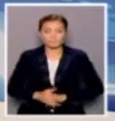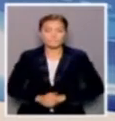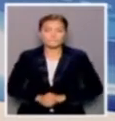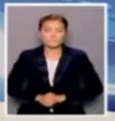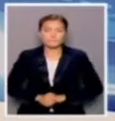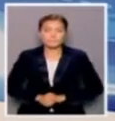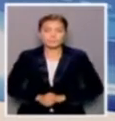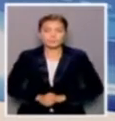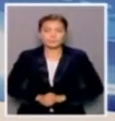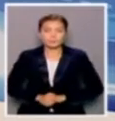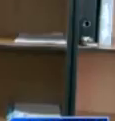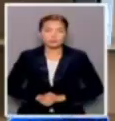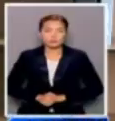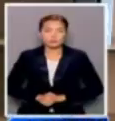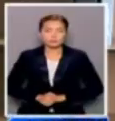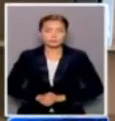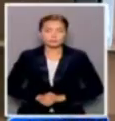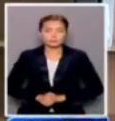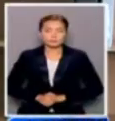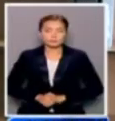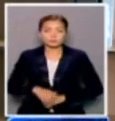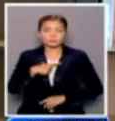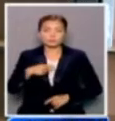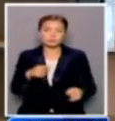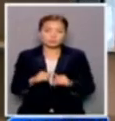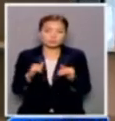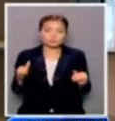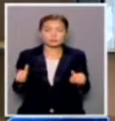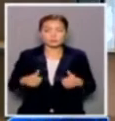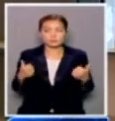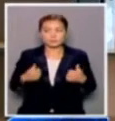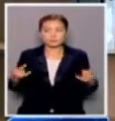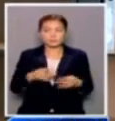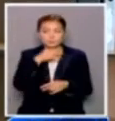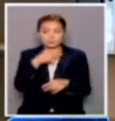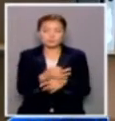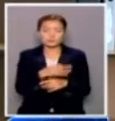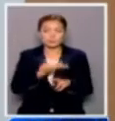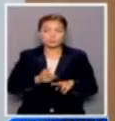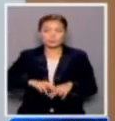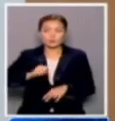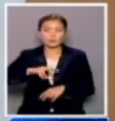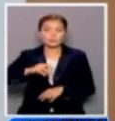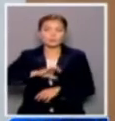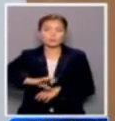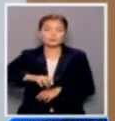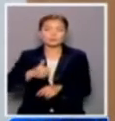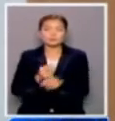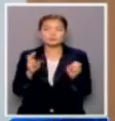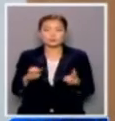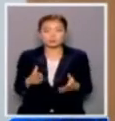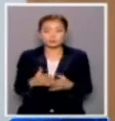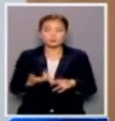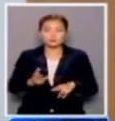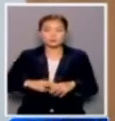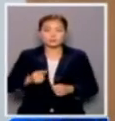Ерғали тілдесіп қайтты. Өзін-өзі жетілдіру, ізденімпаздық, жауапкершілік – бұл Алмас Көпжановтың басты принципі. Осы